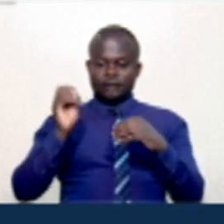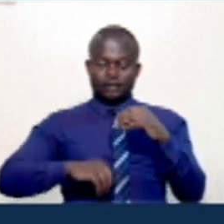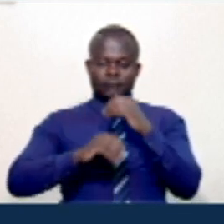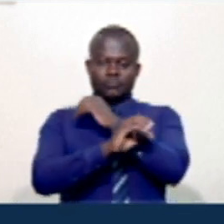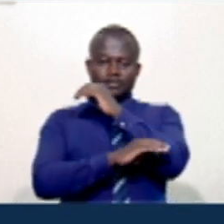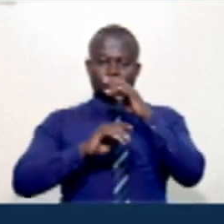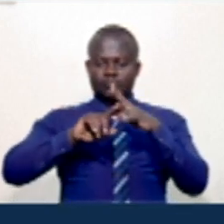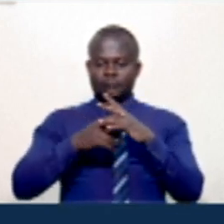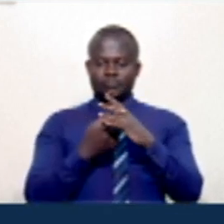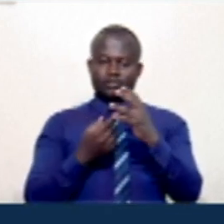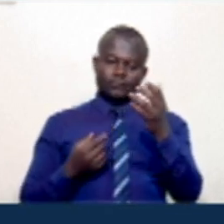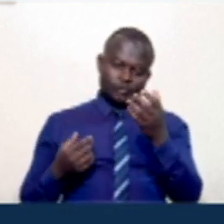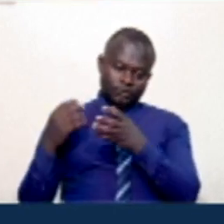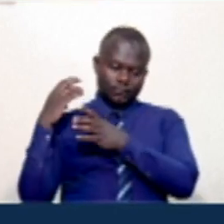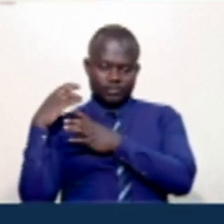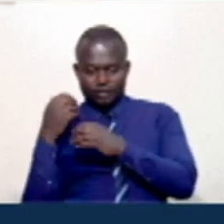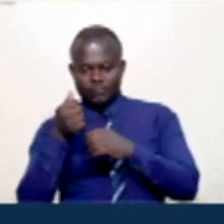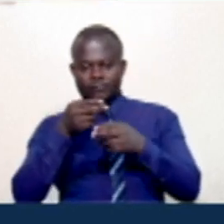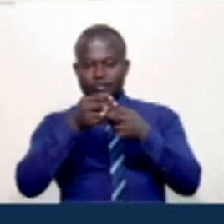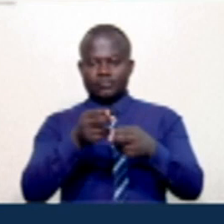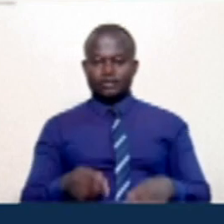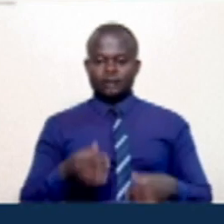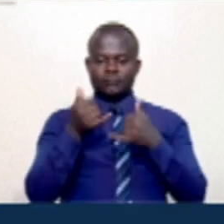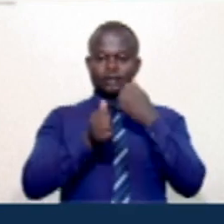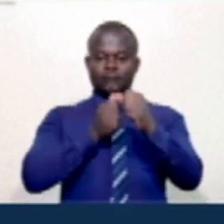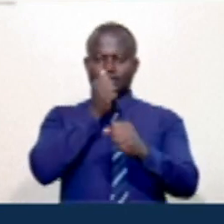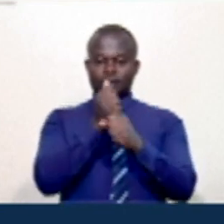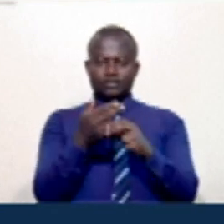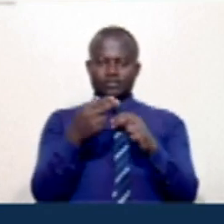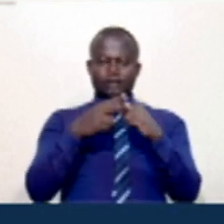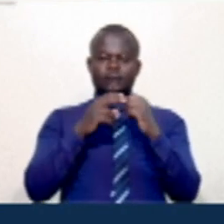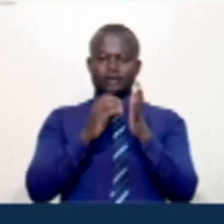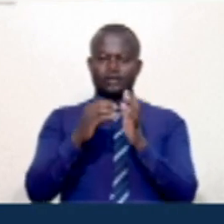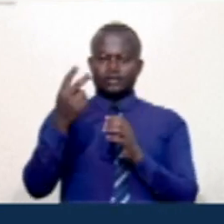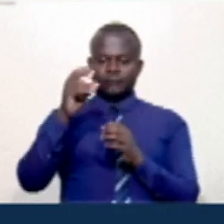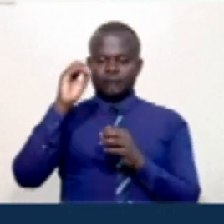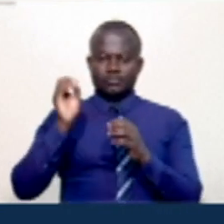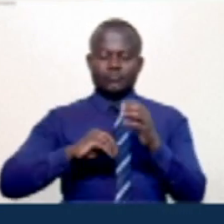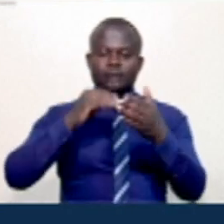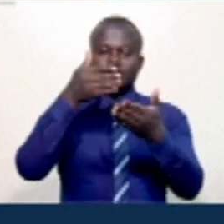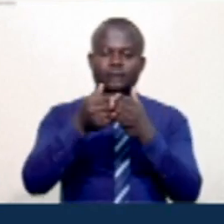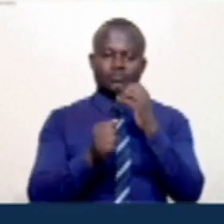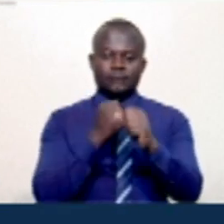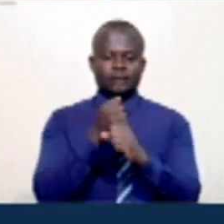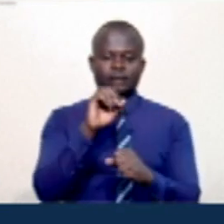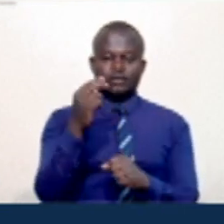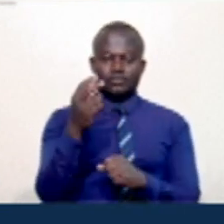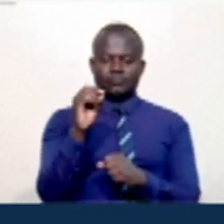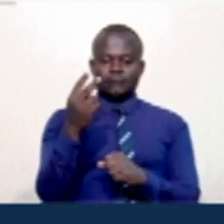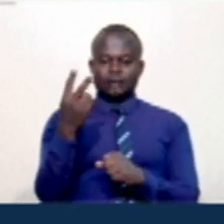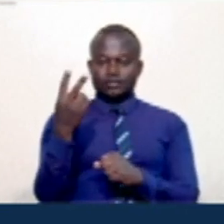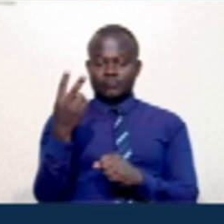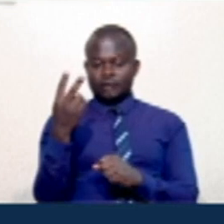igihugu gitangira kuremerwa n'iyo nguzanyo. Uyu mwaka uzaba biri kuri 7.7% kugeza 2024 bibare bifite